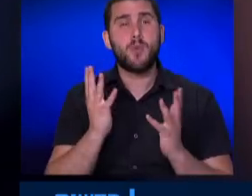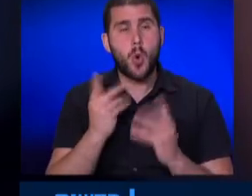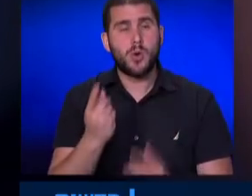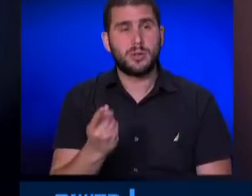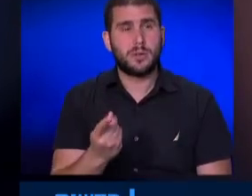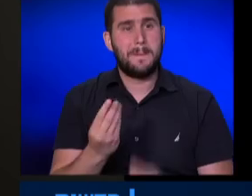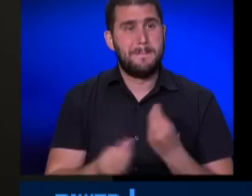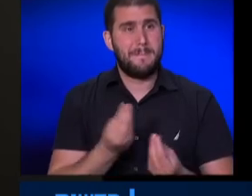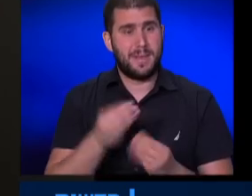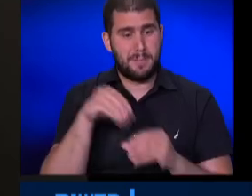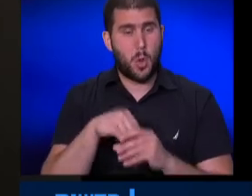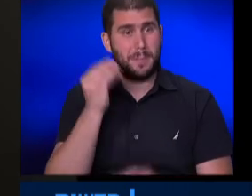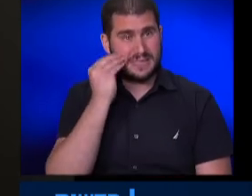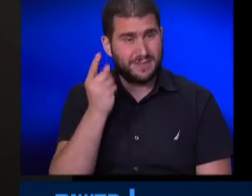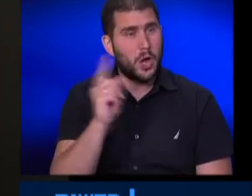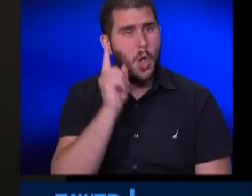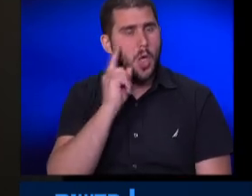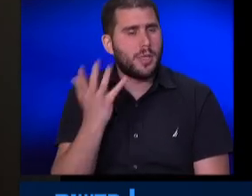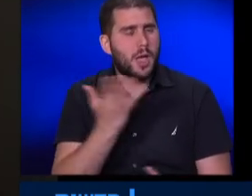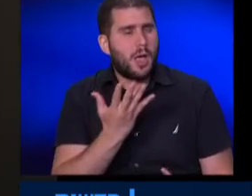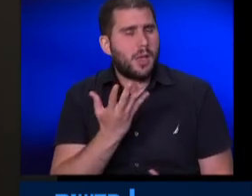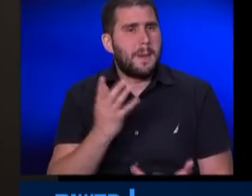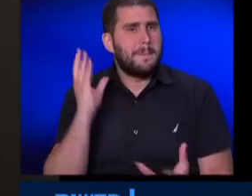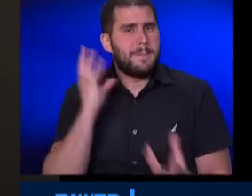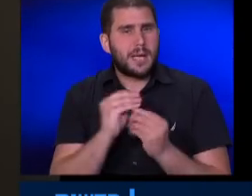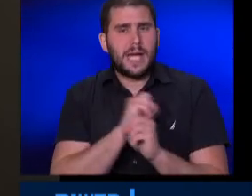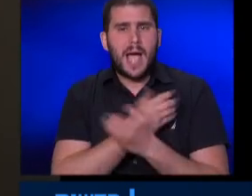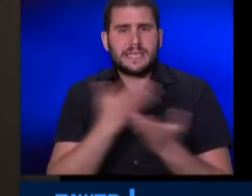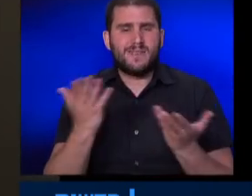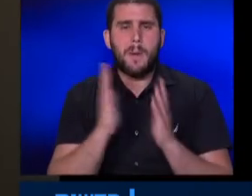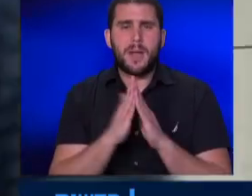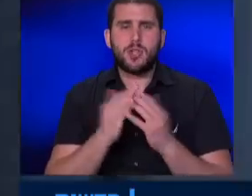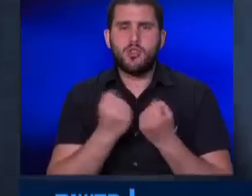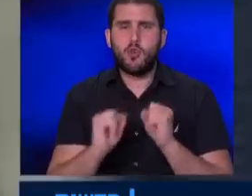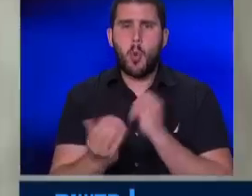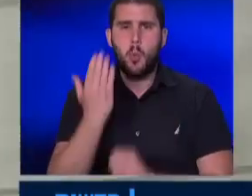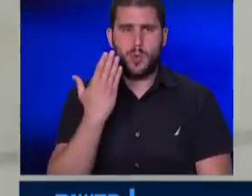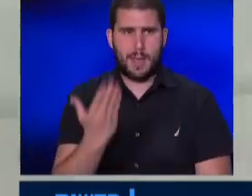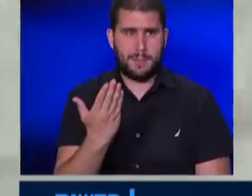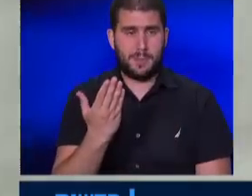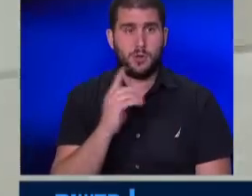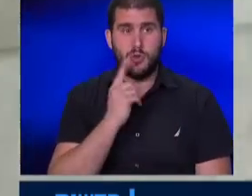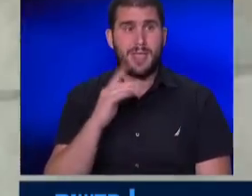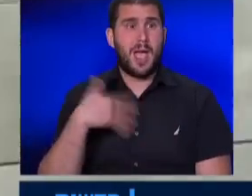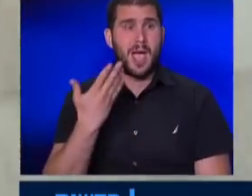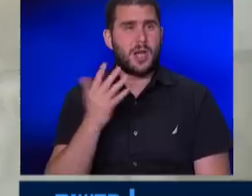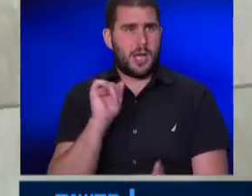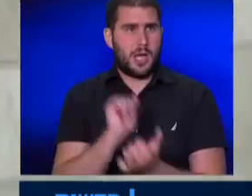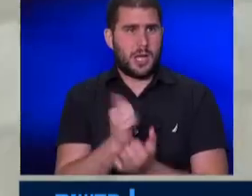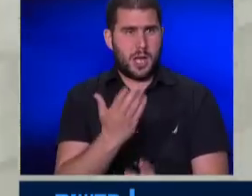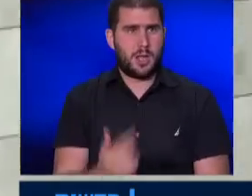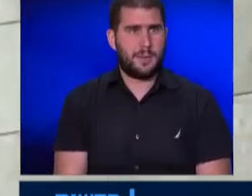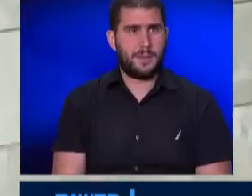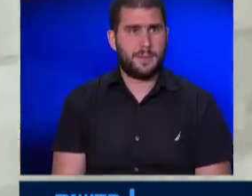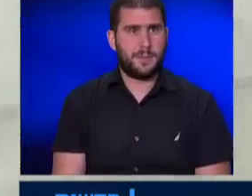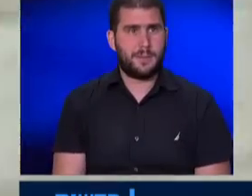בית הספר, אינה יודעת את נפשה מאז חשפנו את בקשתו לשחרור מוקדם, שנה בלבד לאחר שנכנס